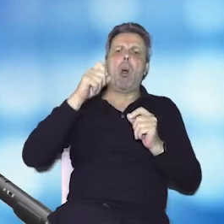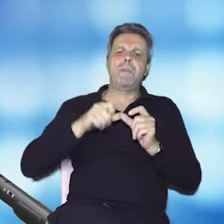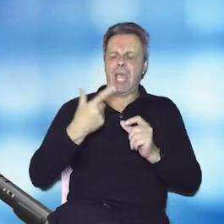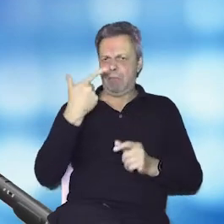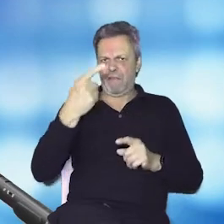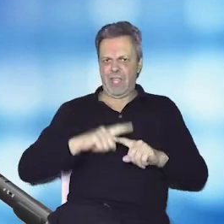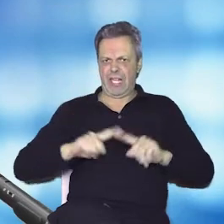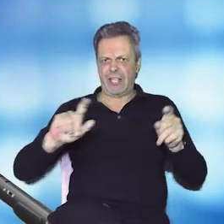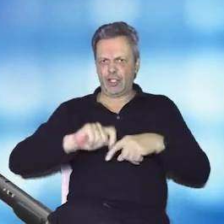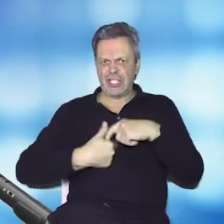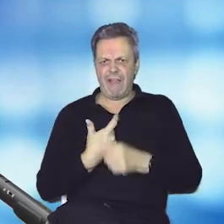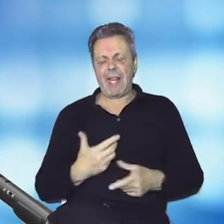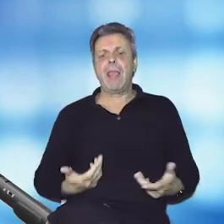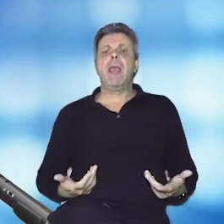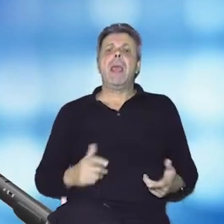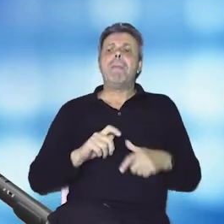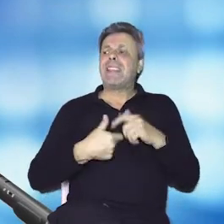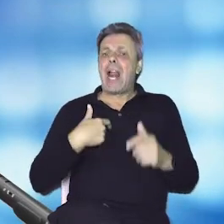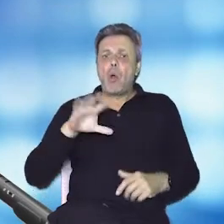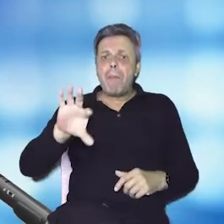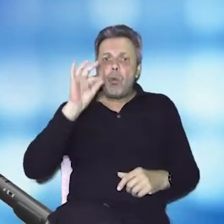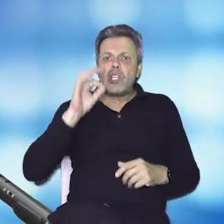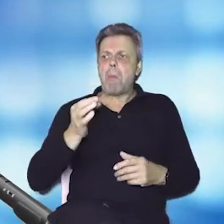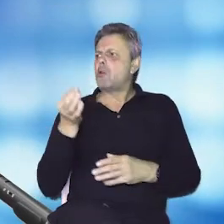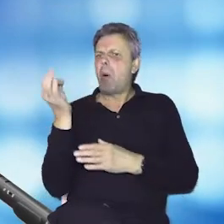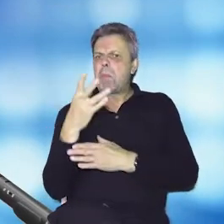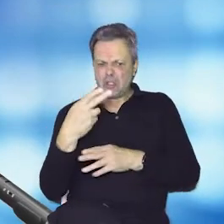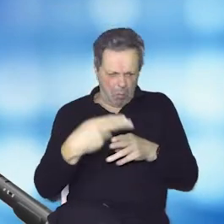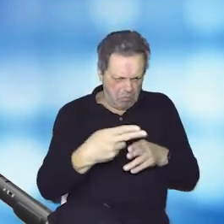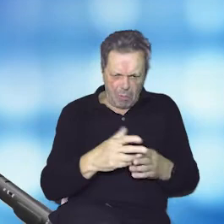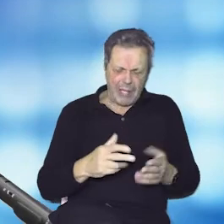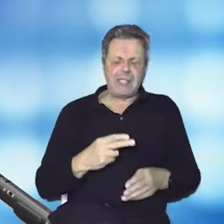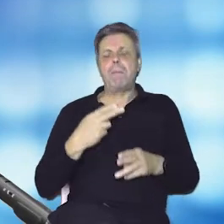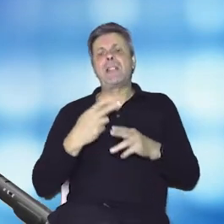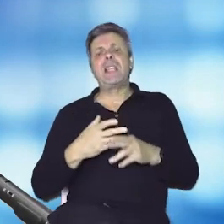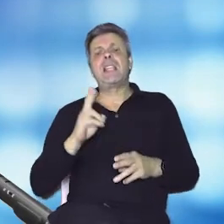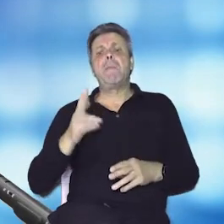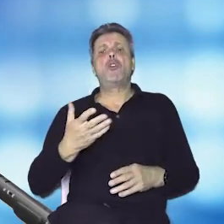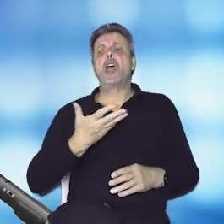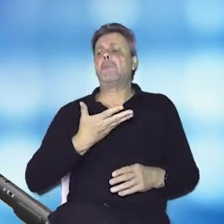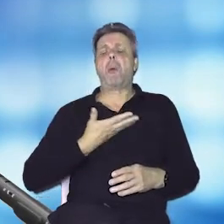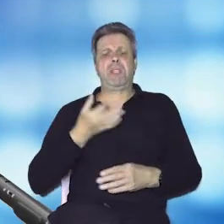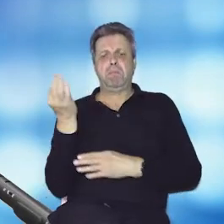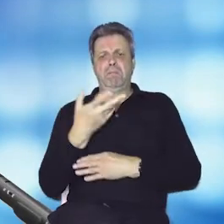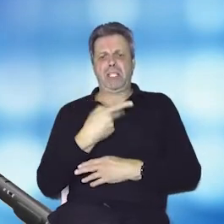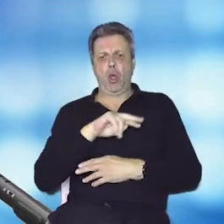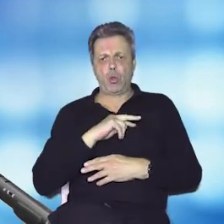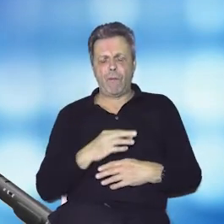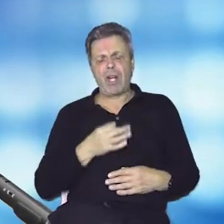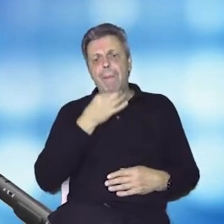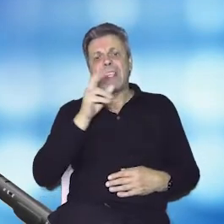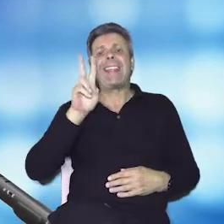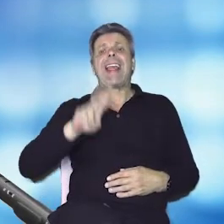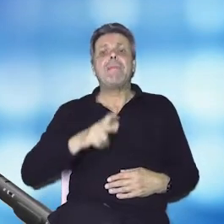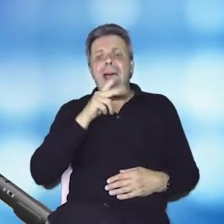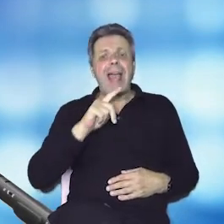stvari. Materijal koji mi uzmemo možemo vrlo brzo obraditi, naša pacijentica može vrlo brzo doći do odgovora na pitanje da li ima